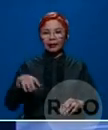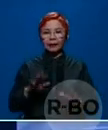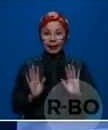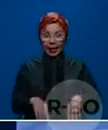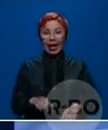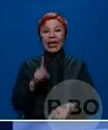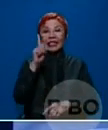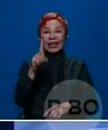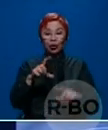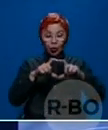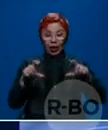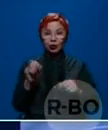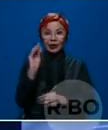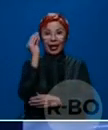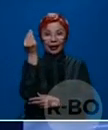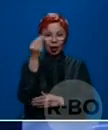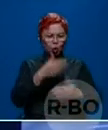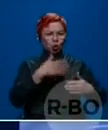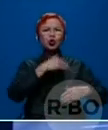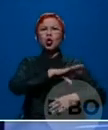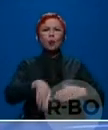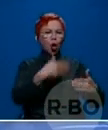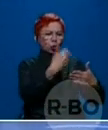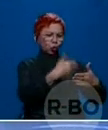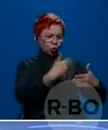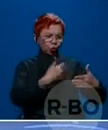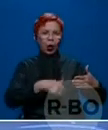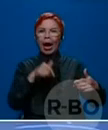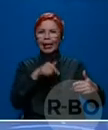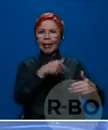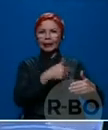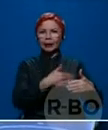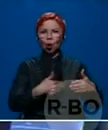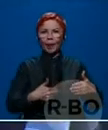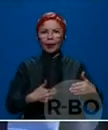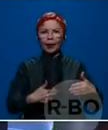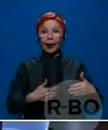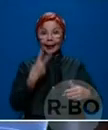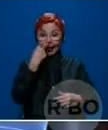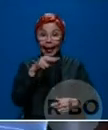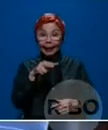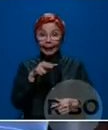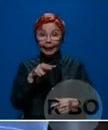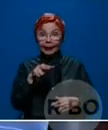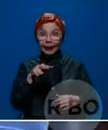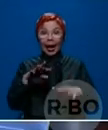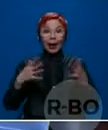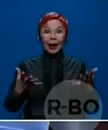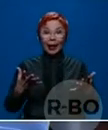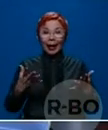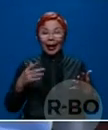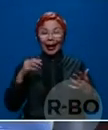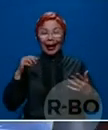ini kartu kita yang semua dokumen-dokumen kependudukan ada di sini ini dan nanti kita akan lihat apakah orang waktunya